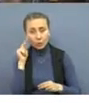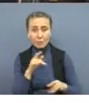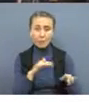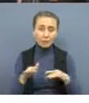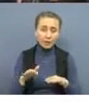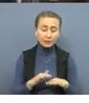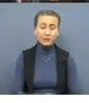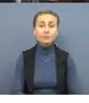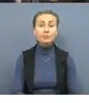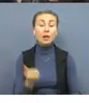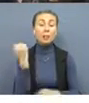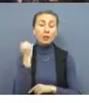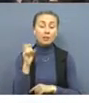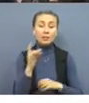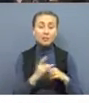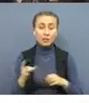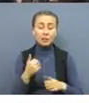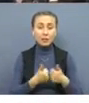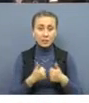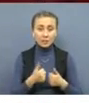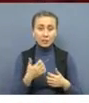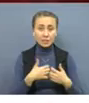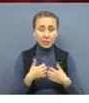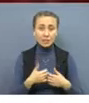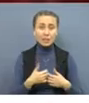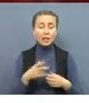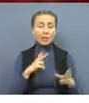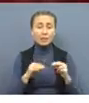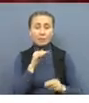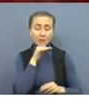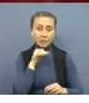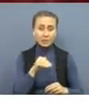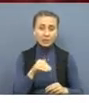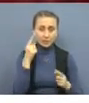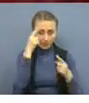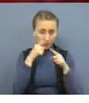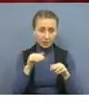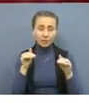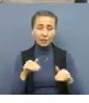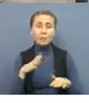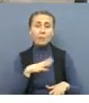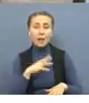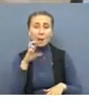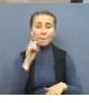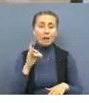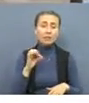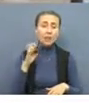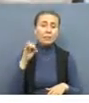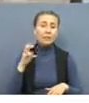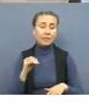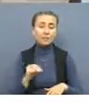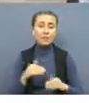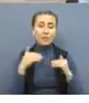мероприятия. Победительницей республиканского конкурса среди преподавателей профессионально-технических колледжей стала Бахытгуль Батанасова из